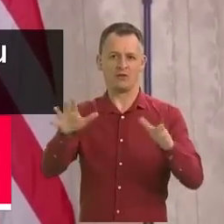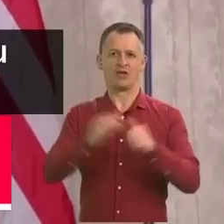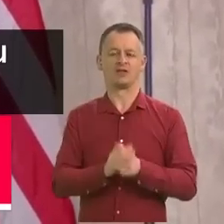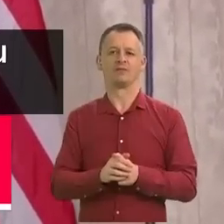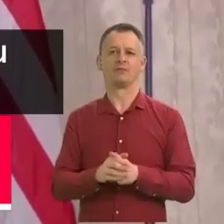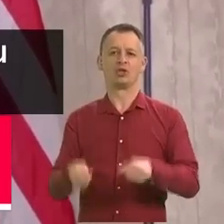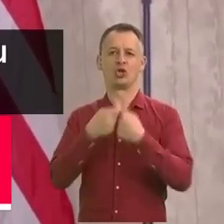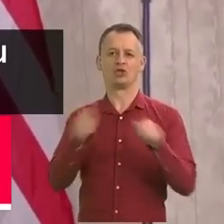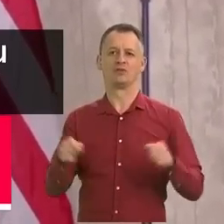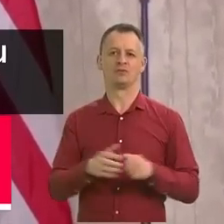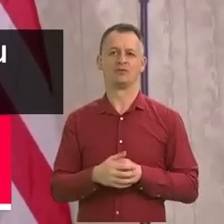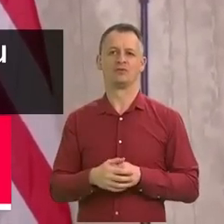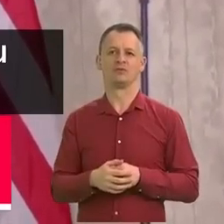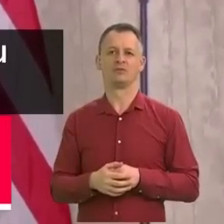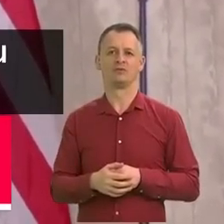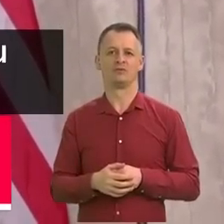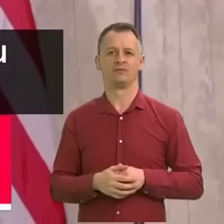all.